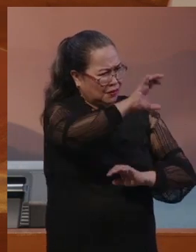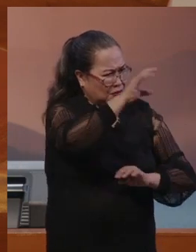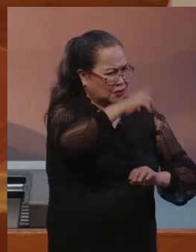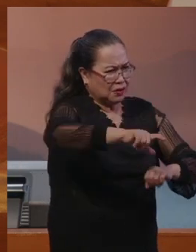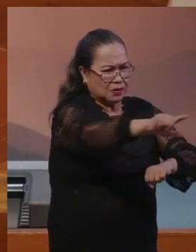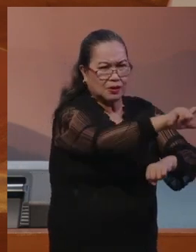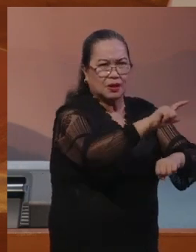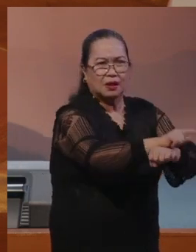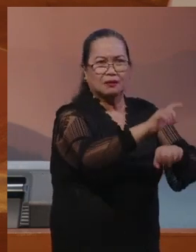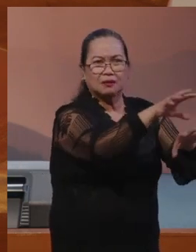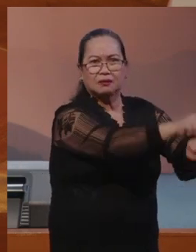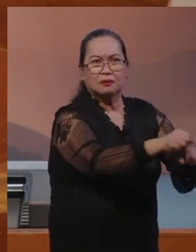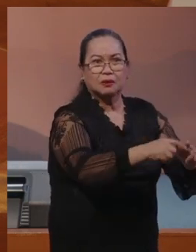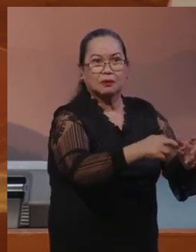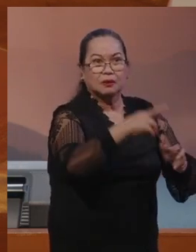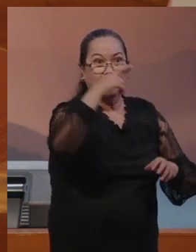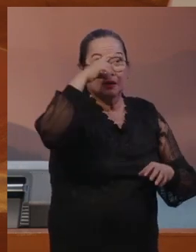the land."